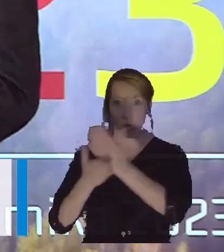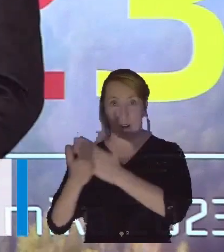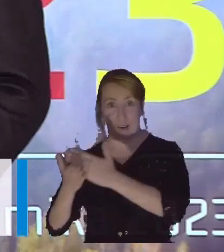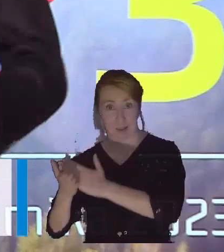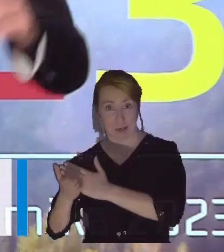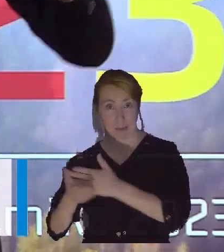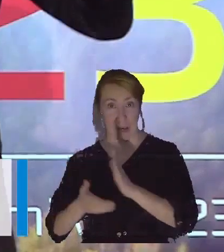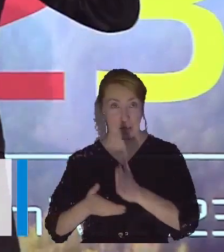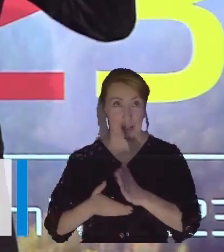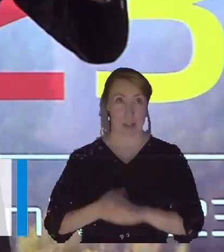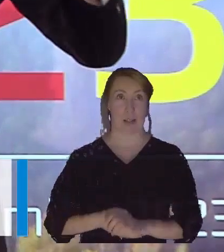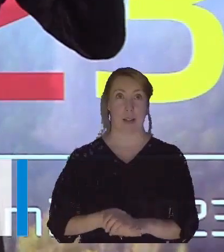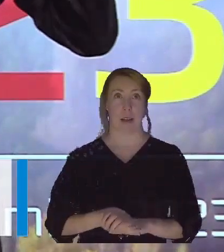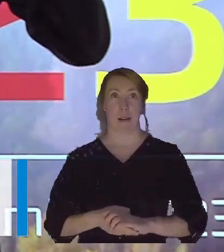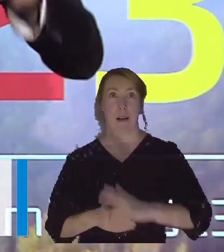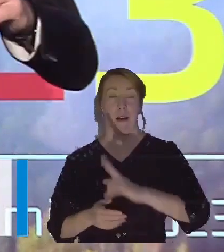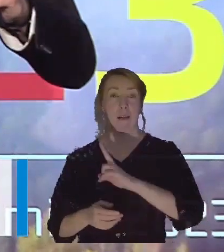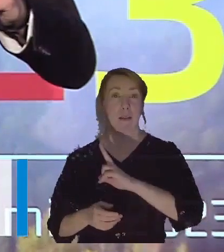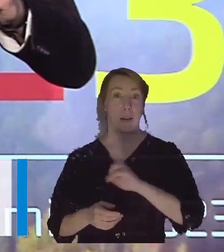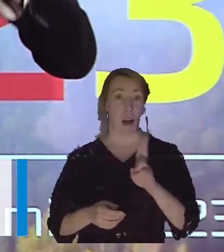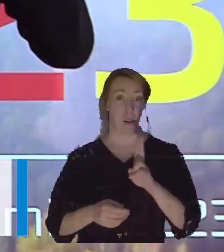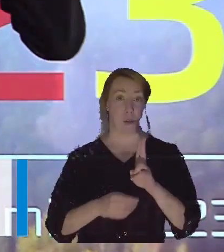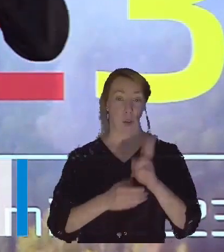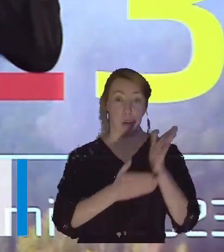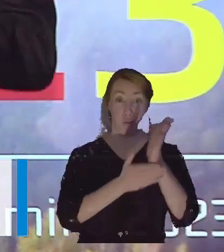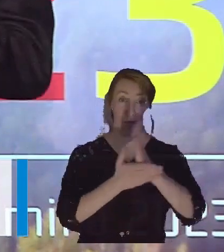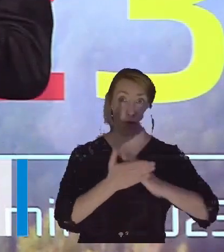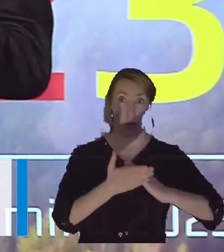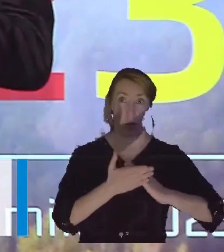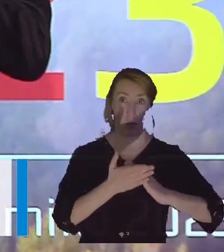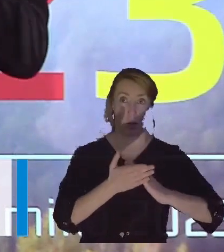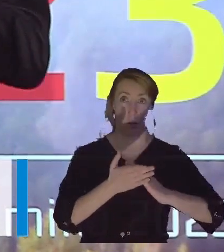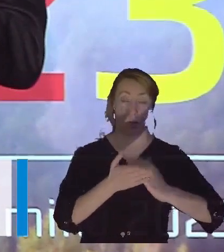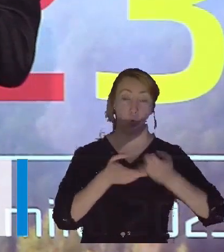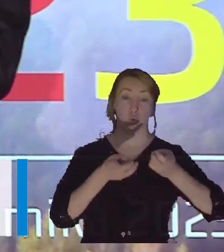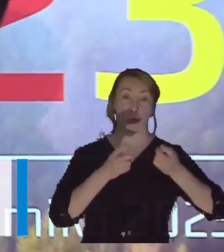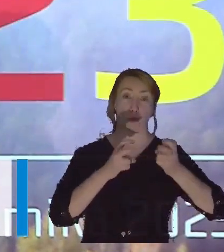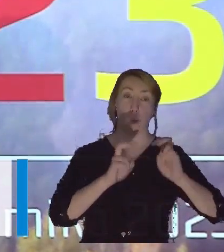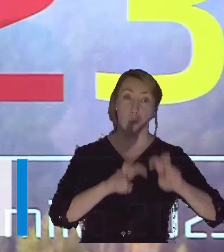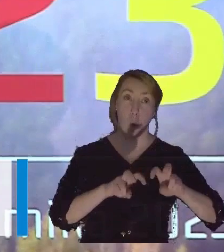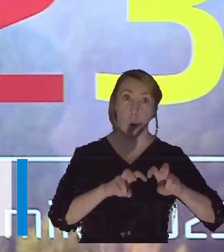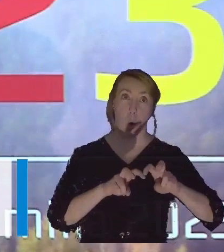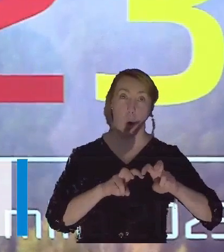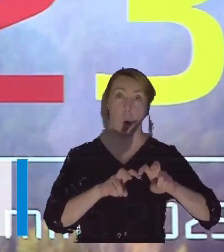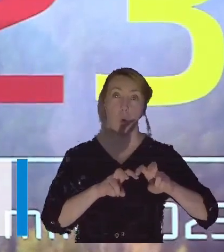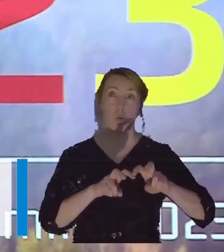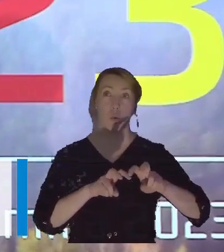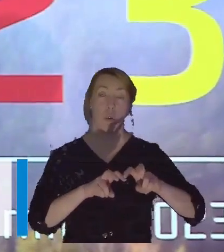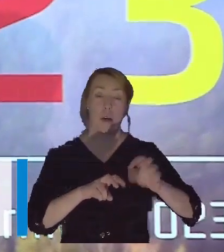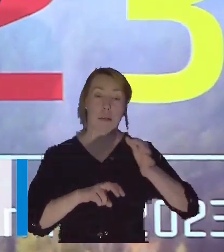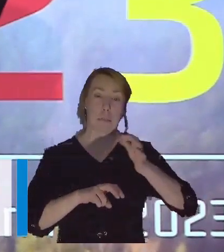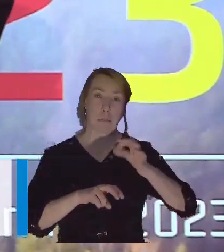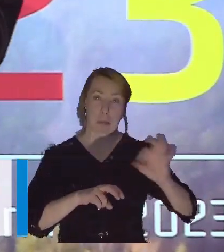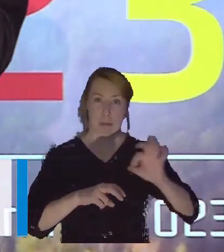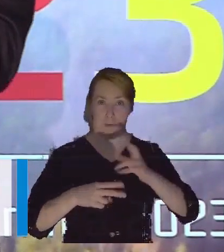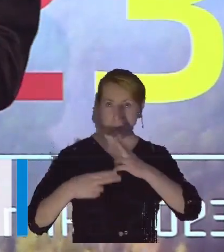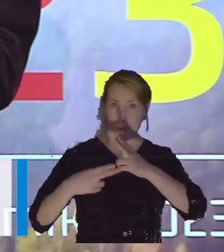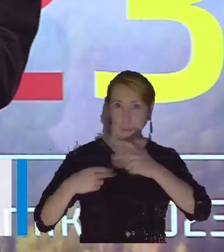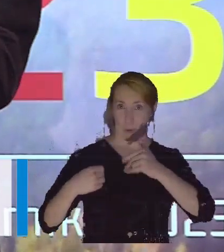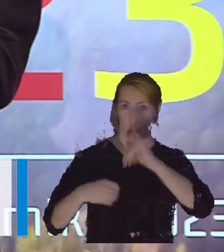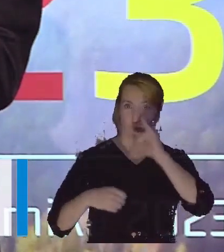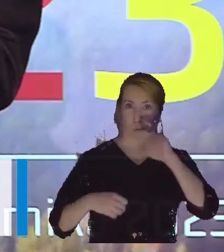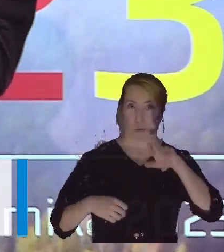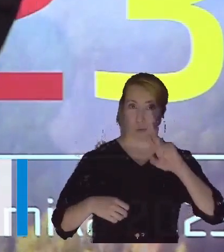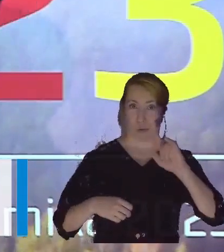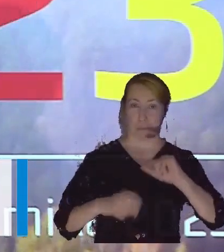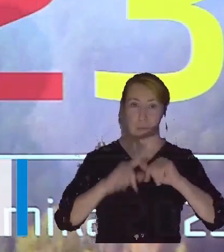podróży. Każdą rundę stworzyło i zawiaduje specjalne jury, a więc mamy